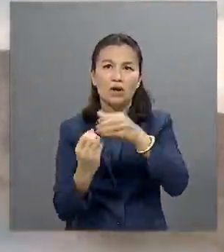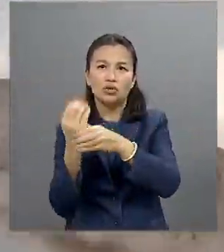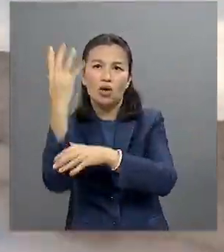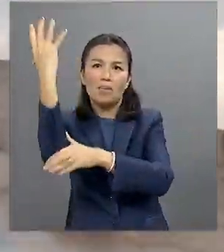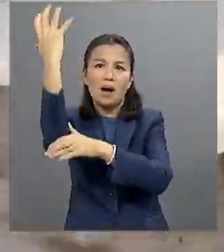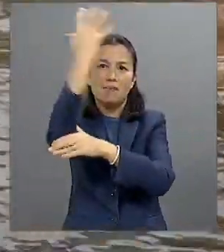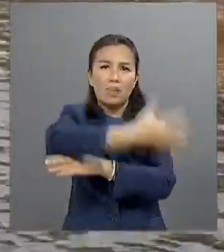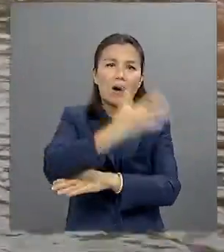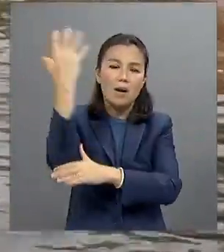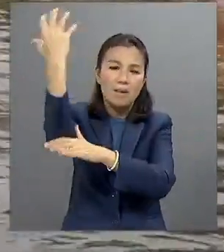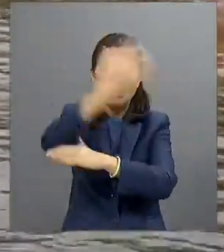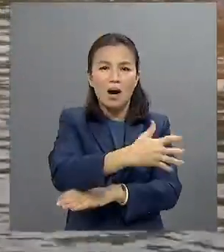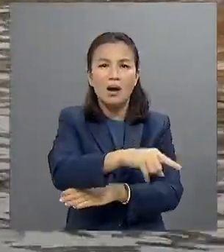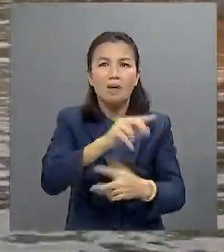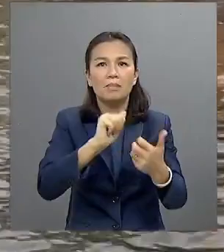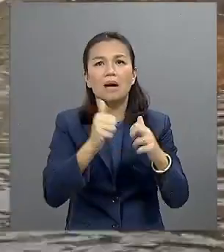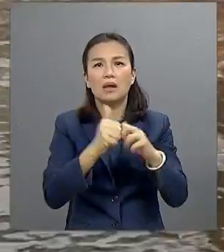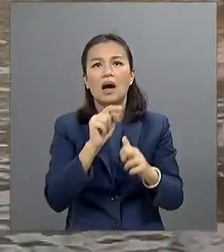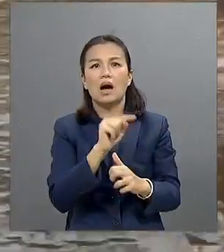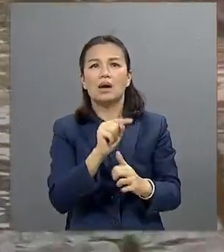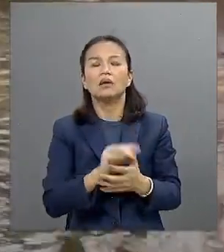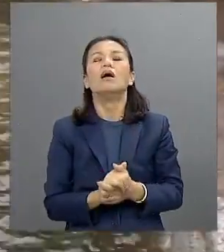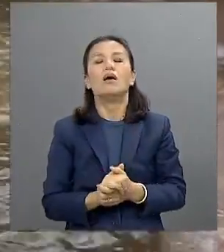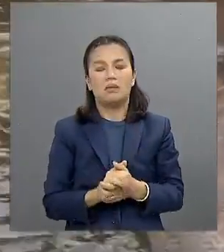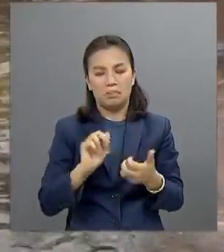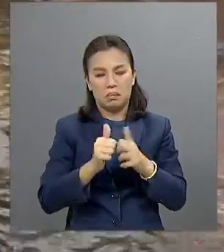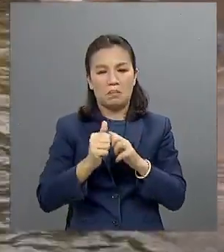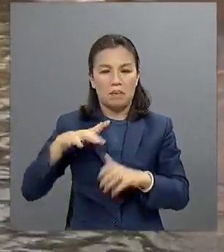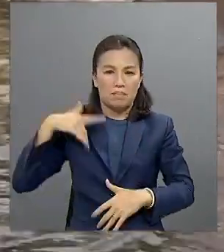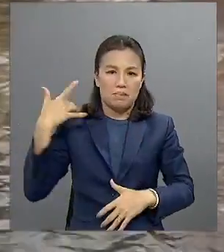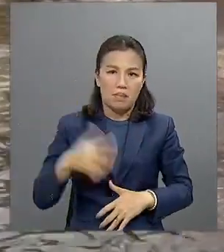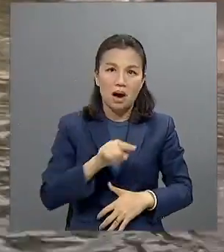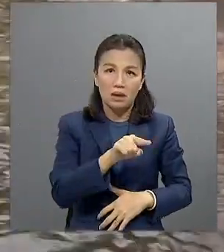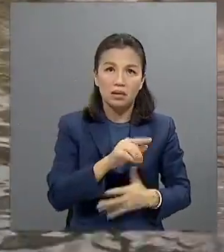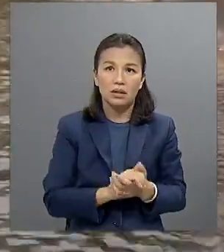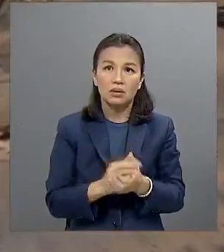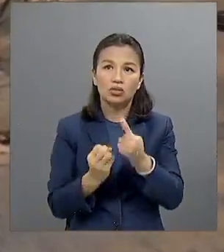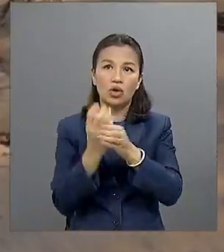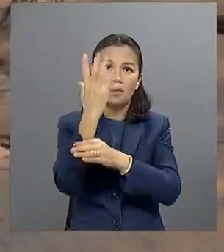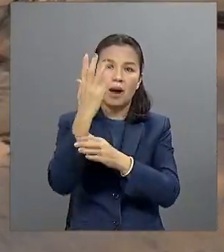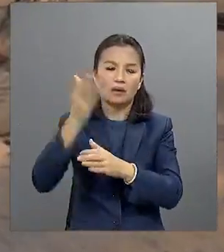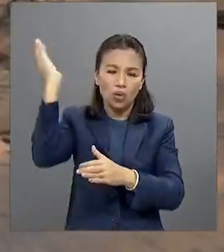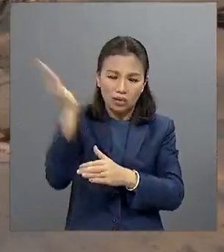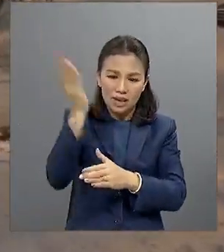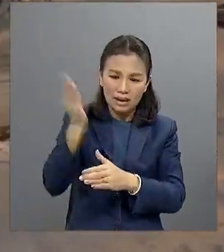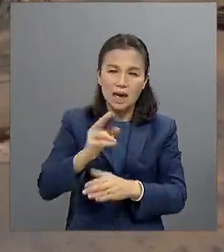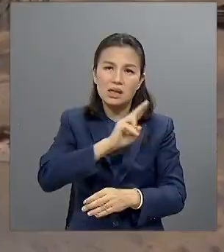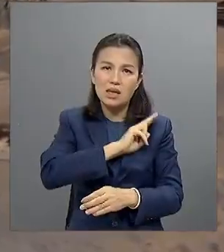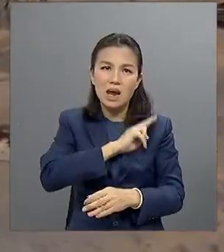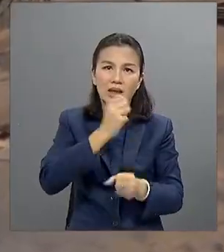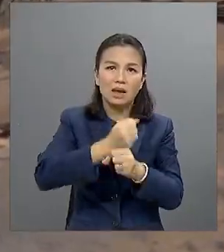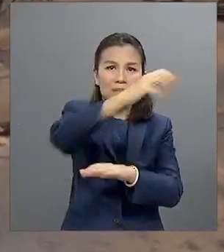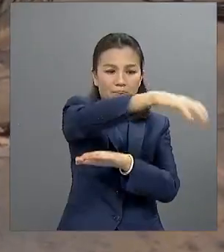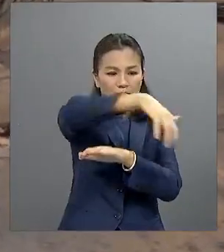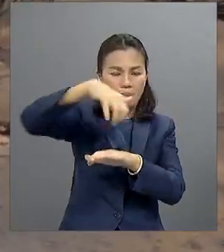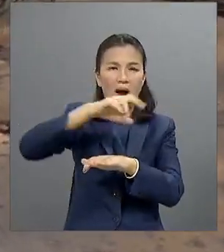างนะมันโค่นล้มลงก็เดือดร้อนกันค่ะเนี่ยก็ต้องไปตัดต้นไม้กันเองต้องไปขุดลอกกันเองถึงจะทำมาหากิน